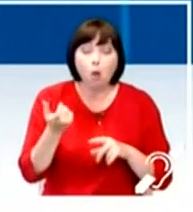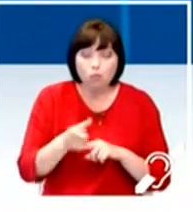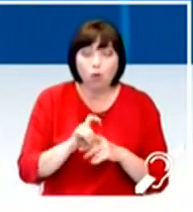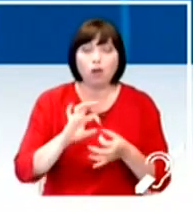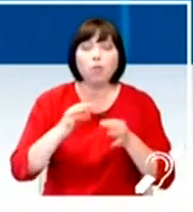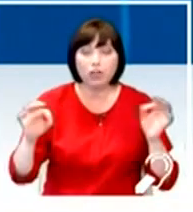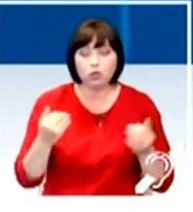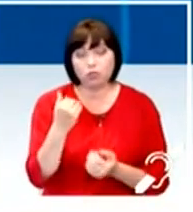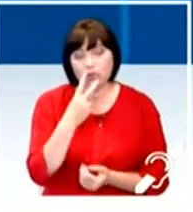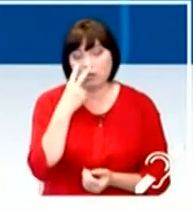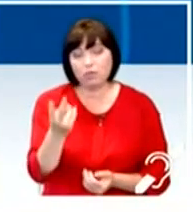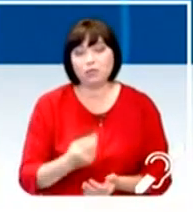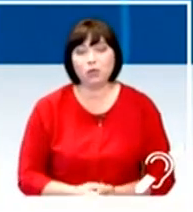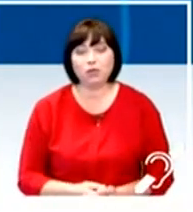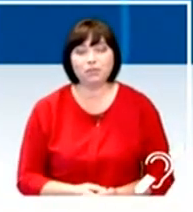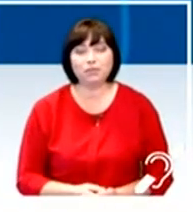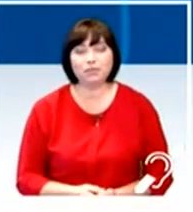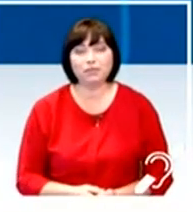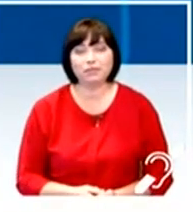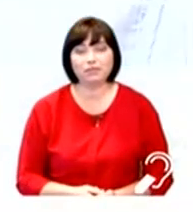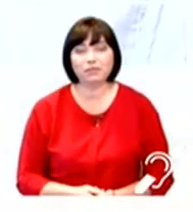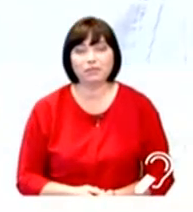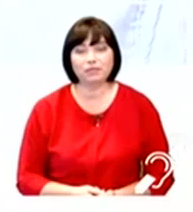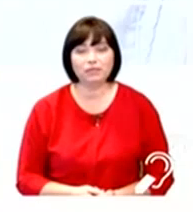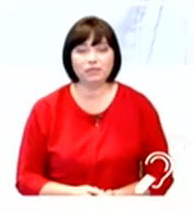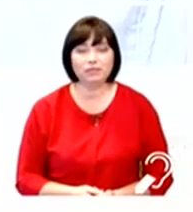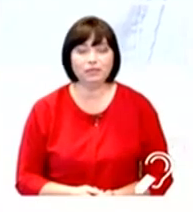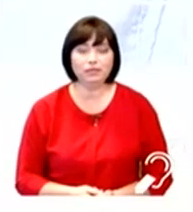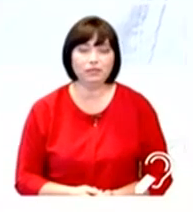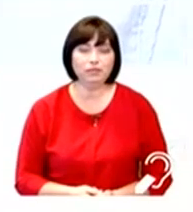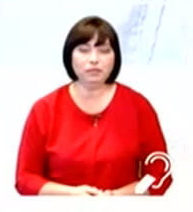despre culisele acestei vizite. Bună seara, Vlad!